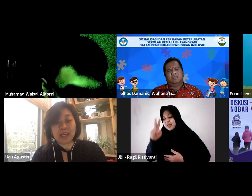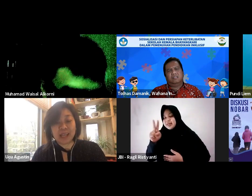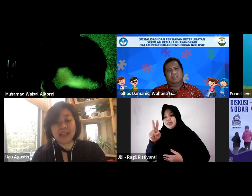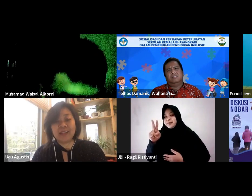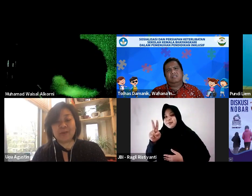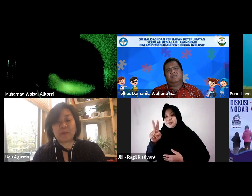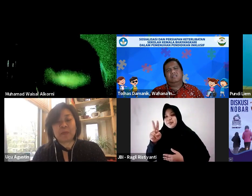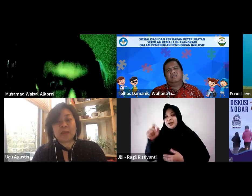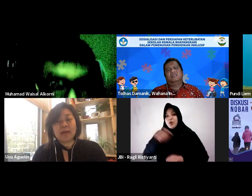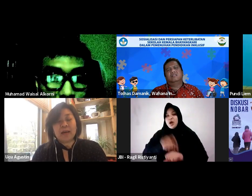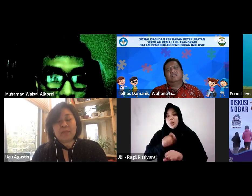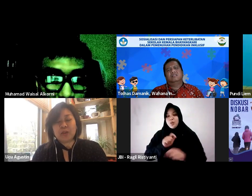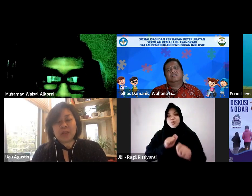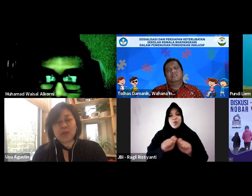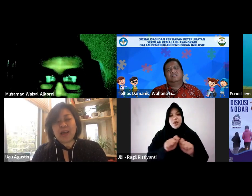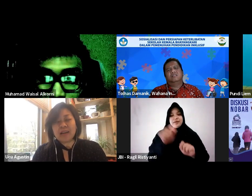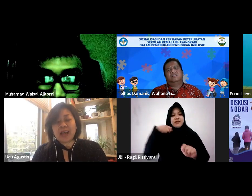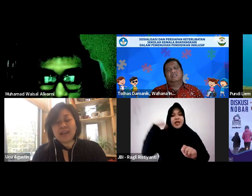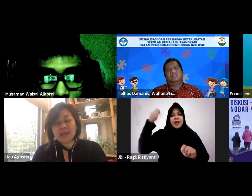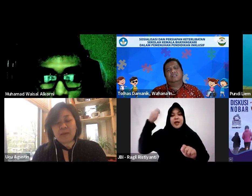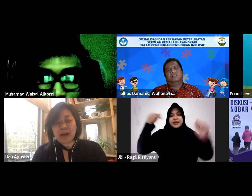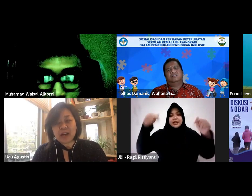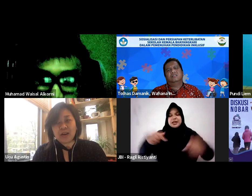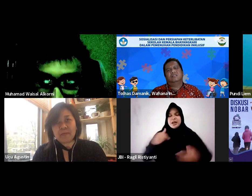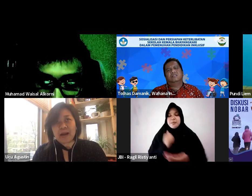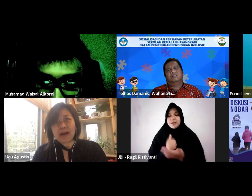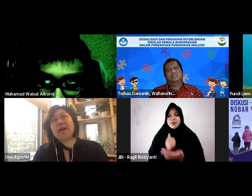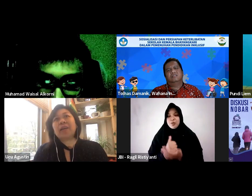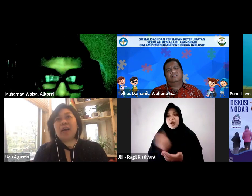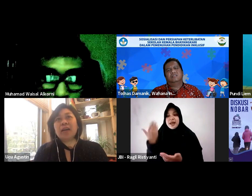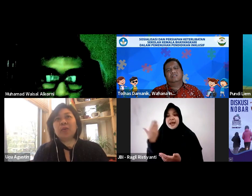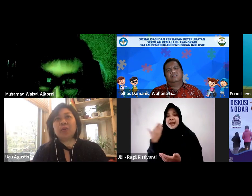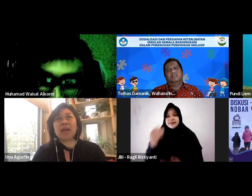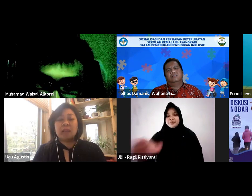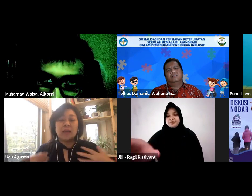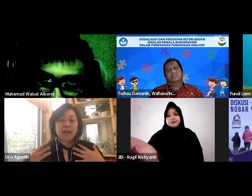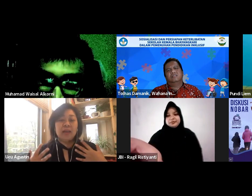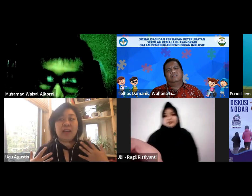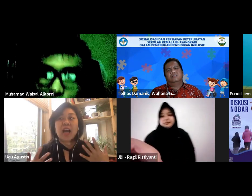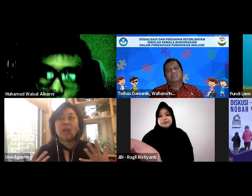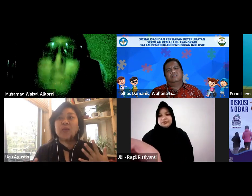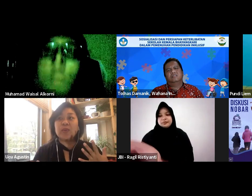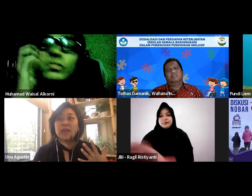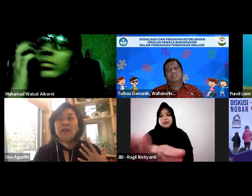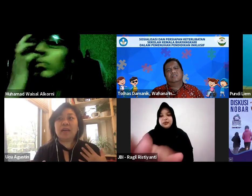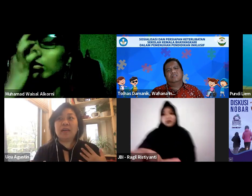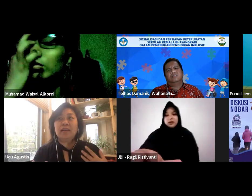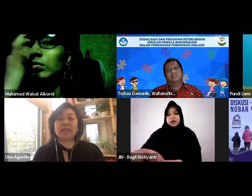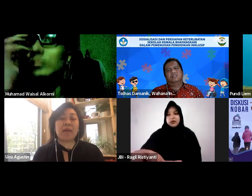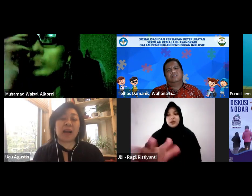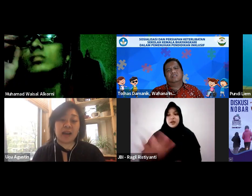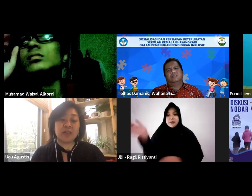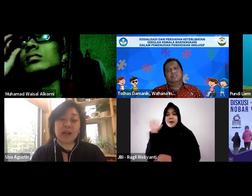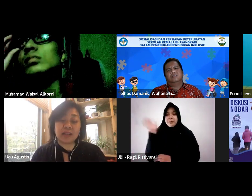bikin film ini itu betul-betul yang tadi dipaparkan oleh Pak bagian gitu Saya pikir ini harus